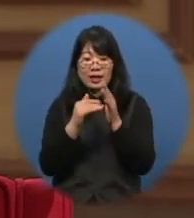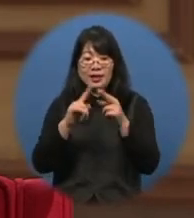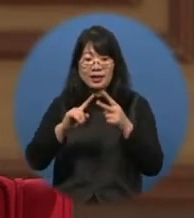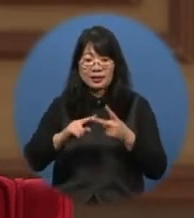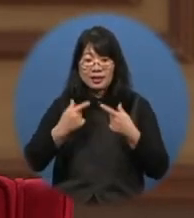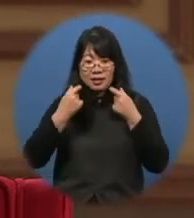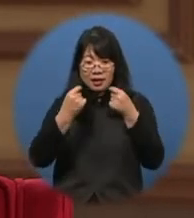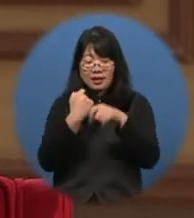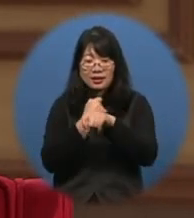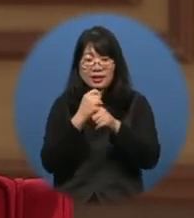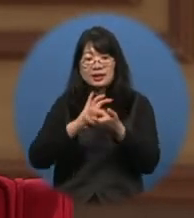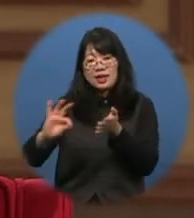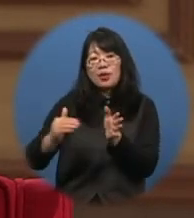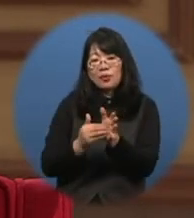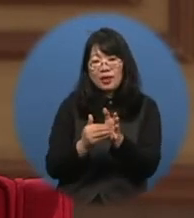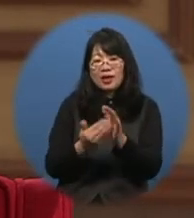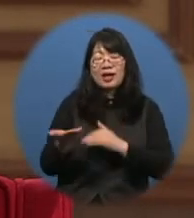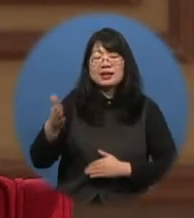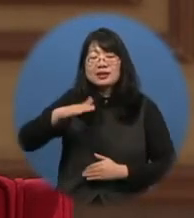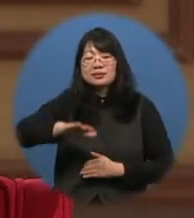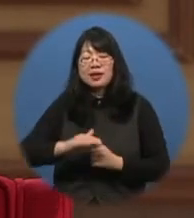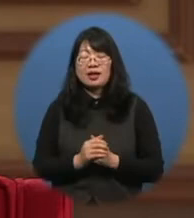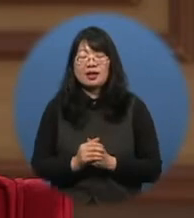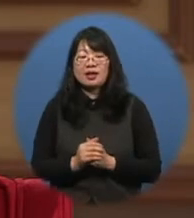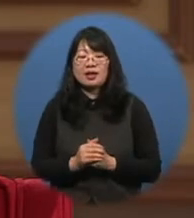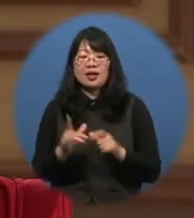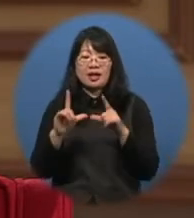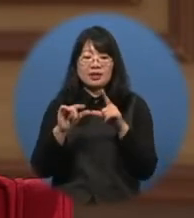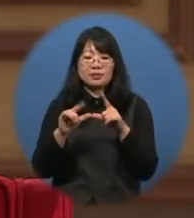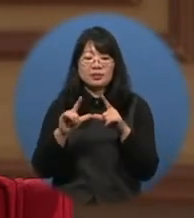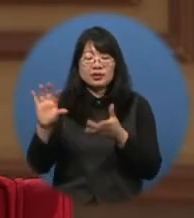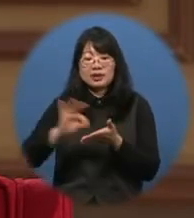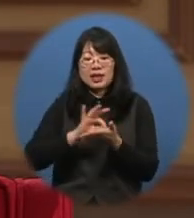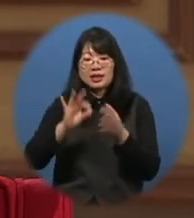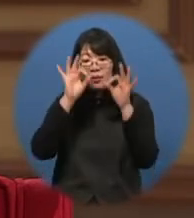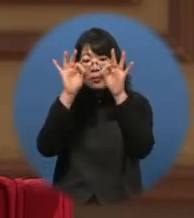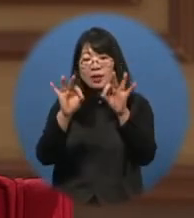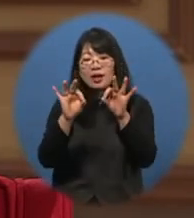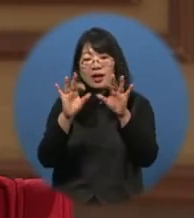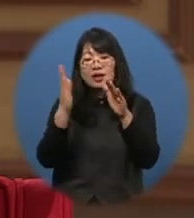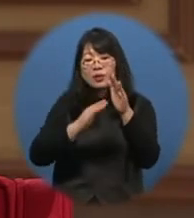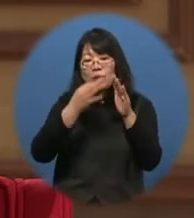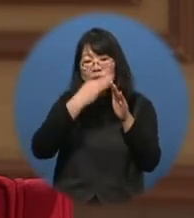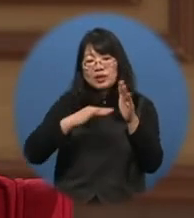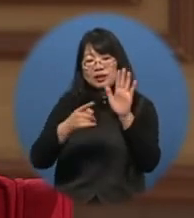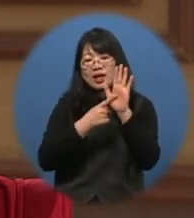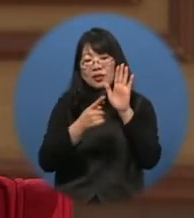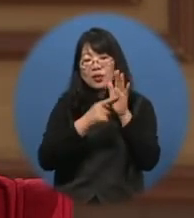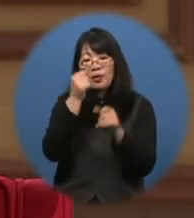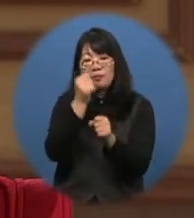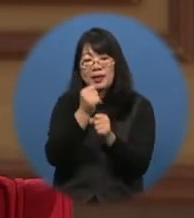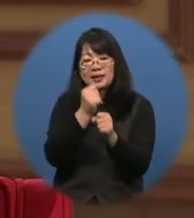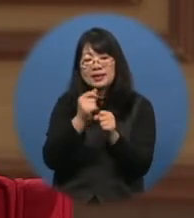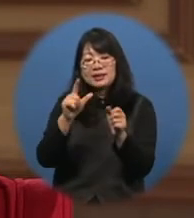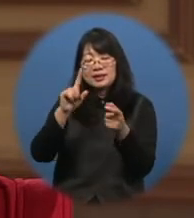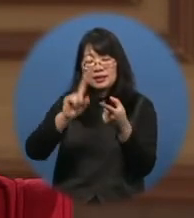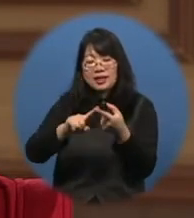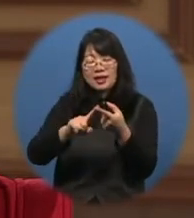건설한다든가 그런데 이제 사용되기도 했습니다만은 일부 예산이 공익 광고를